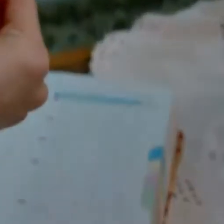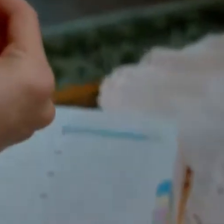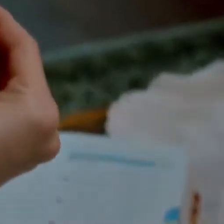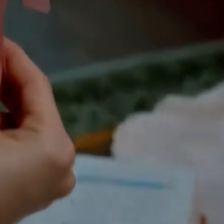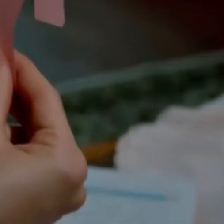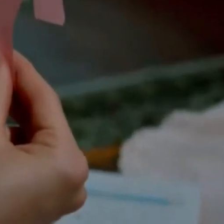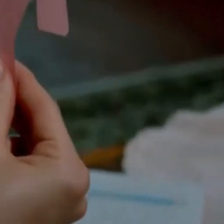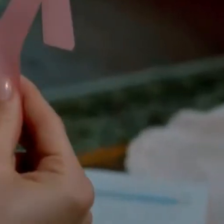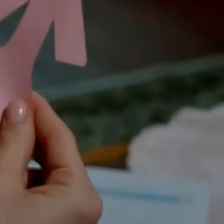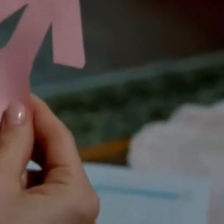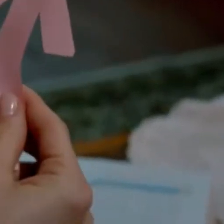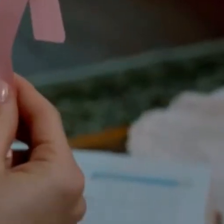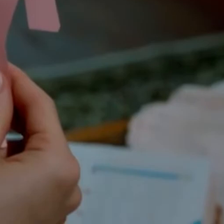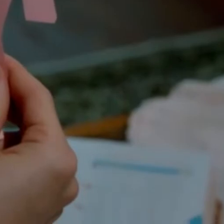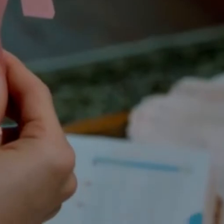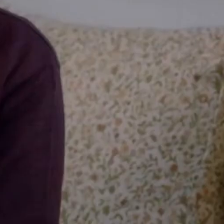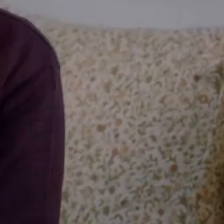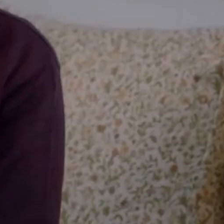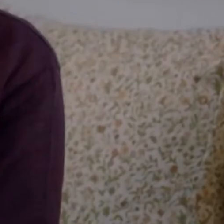Gülümseyerek Hülya'lı bakıyor.